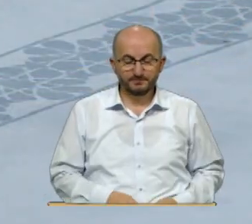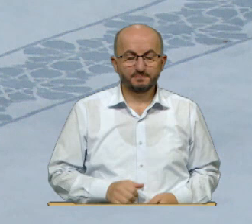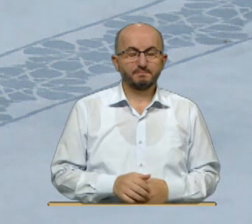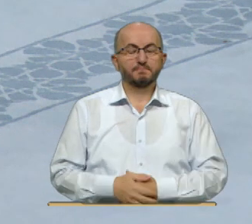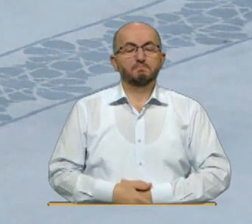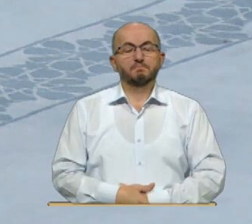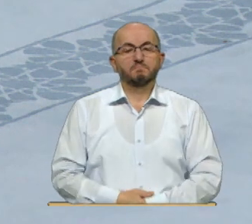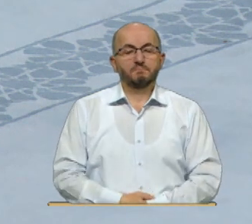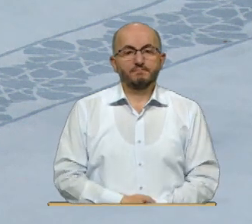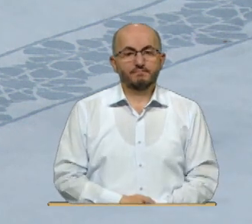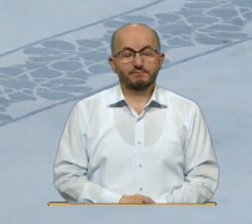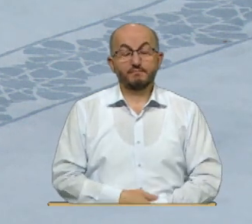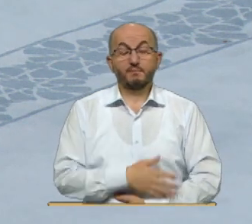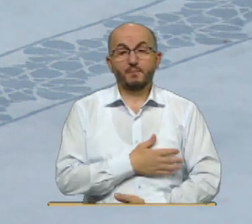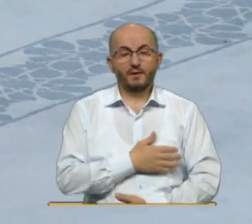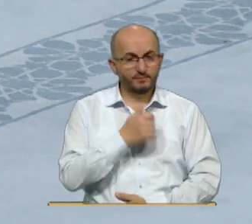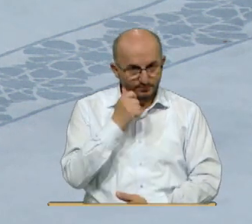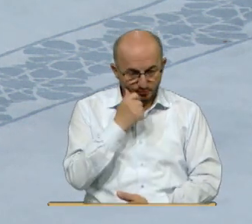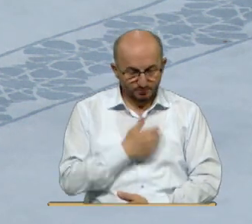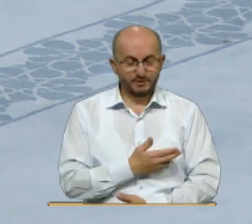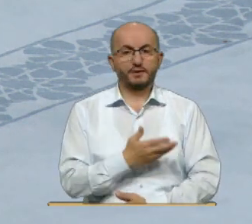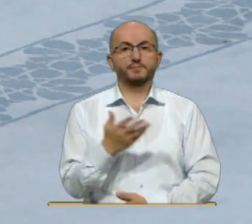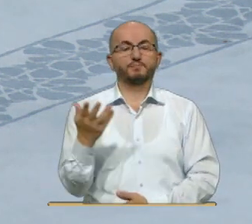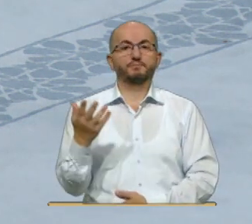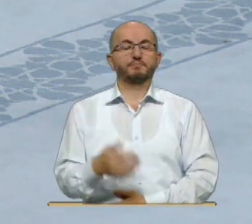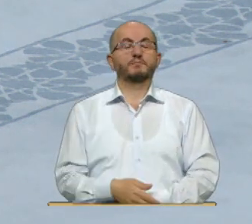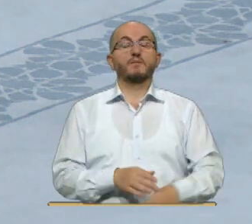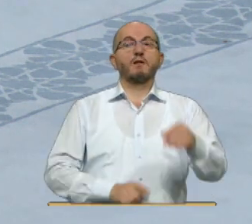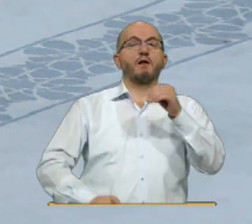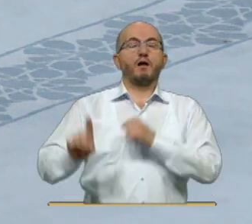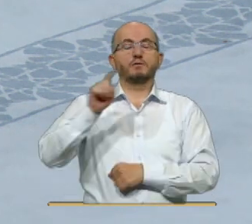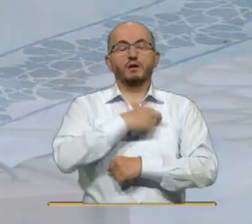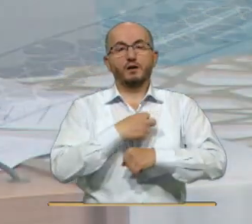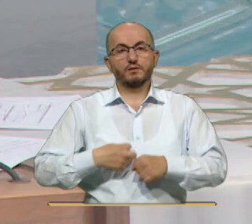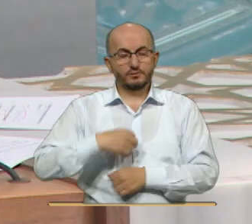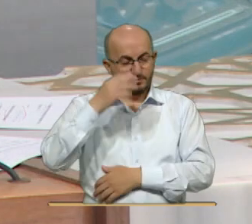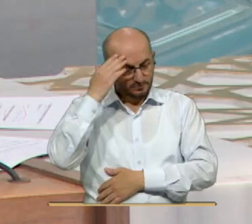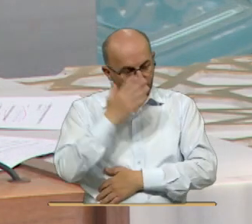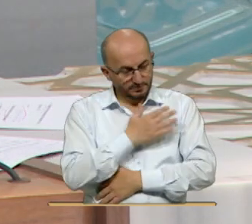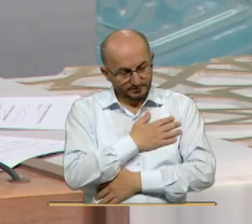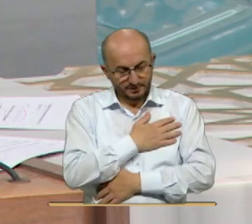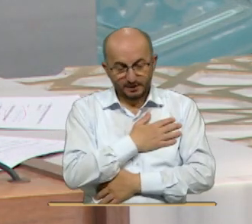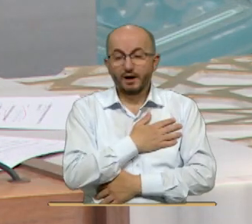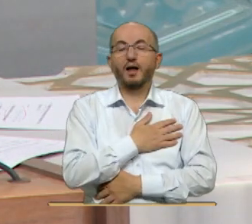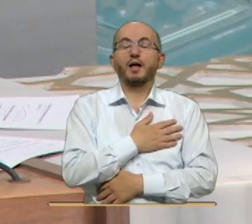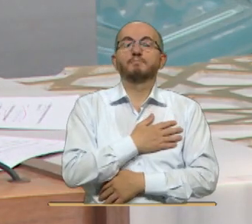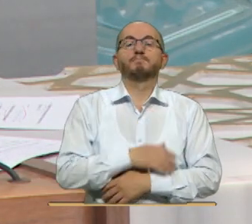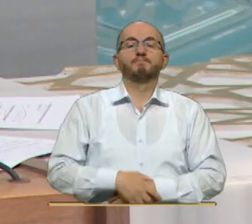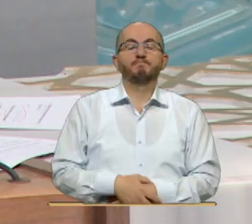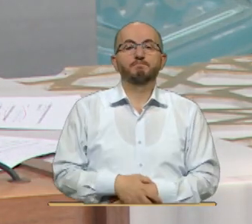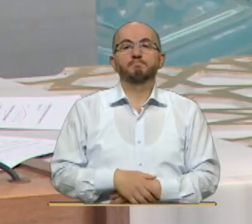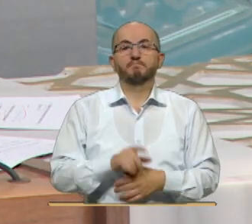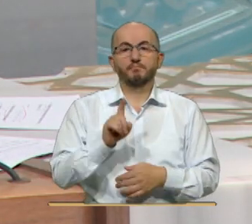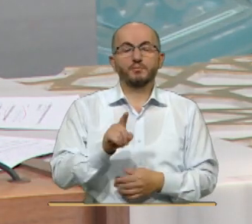Değerli kardeşlerim, aziz müminler, Allah Resulü aleyhissalatu vesselam gene